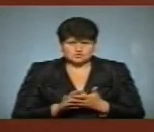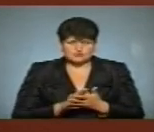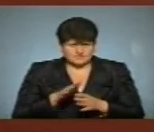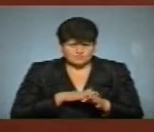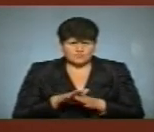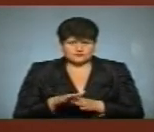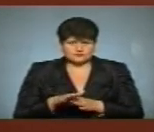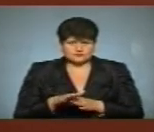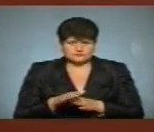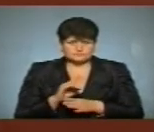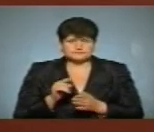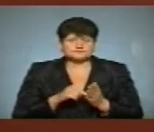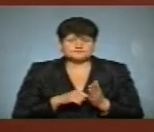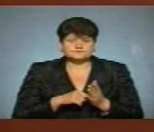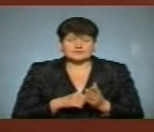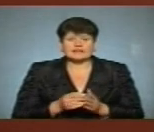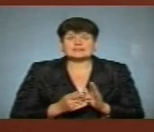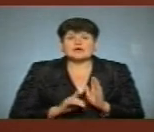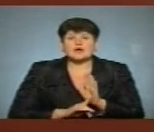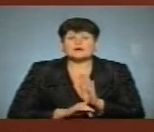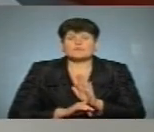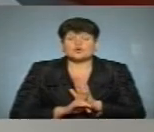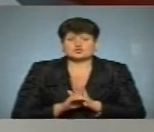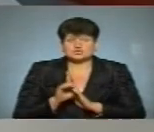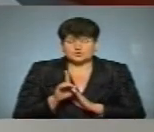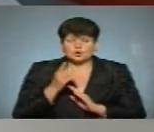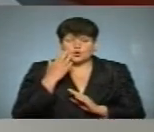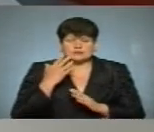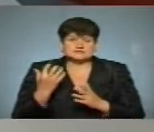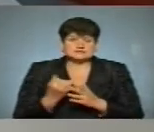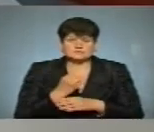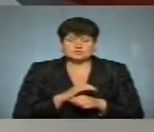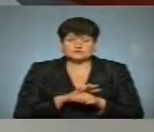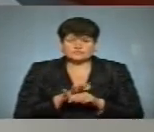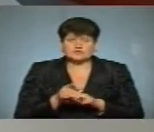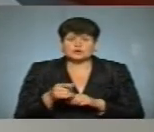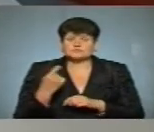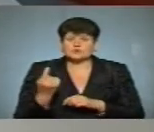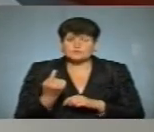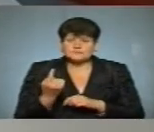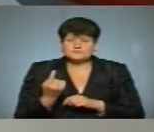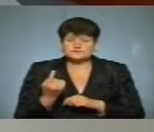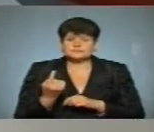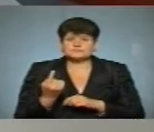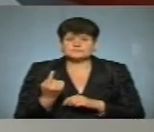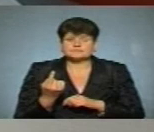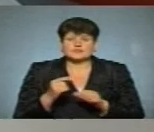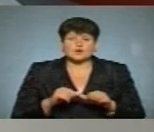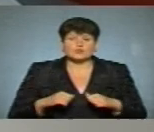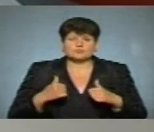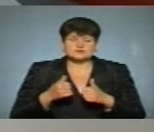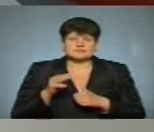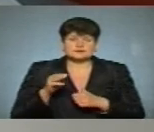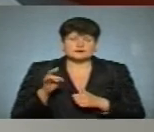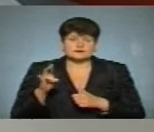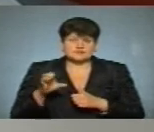повністю? Ми на початку, коли виявили тільки COVID-19 в Тернопільській області, комісії ТЕБ-ТНС